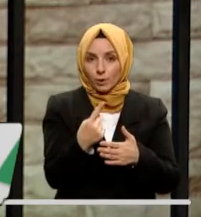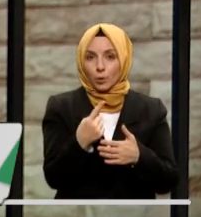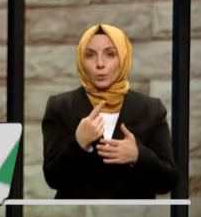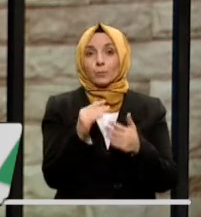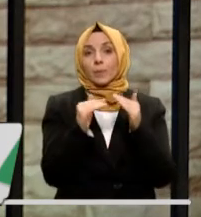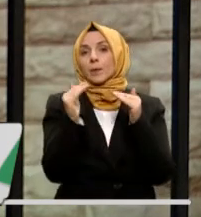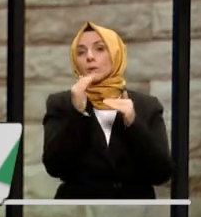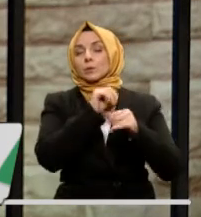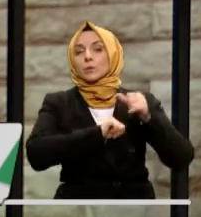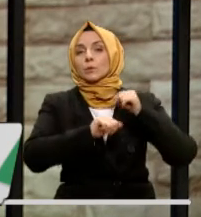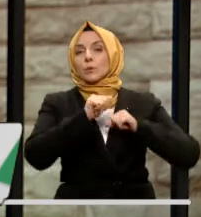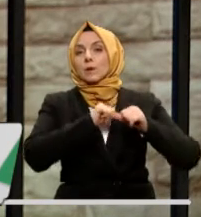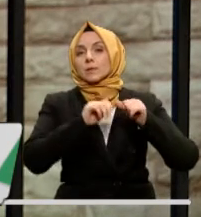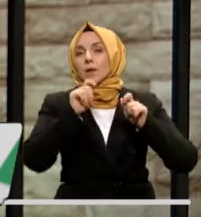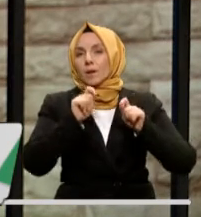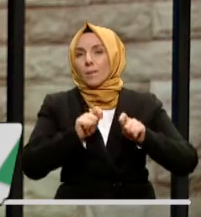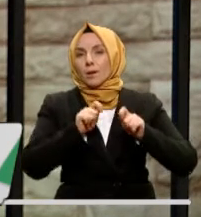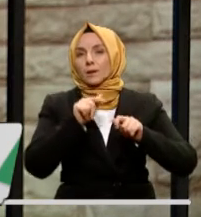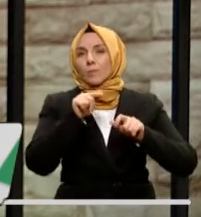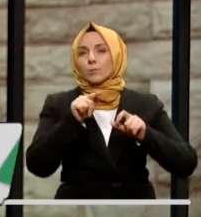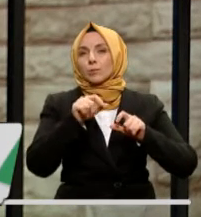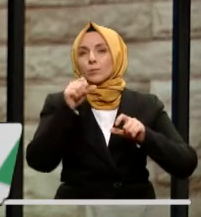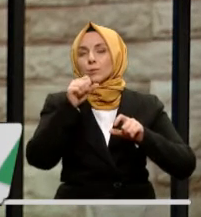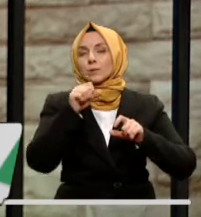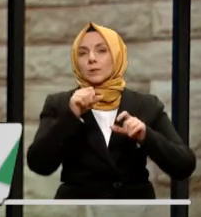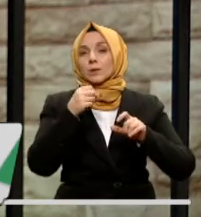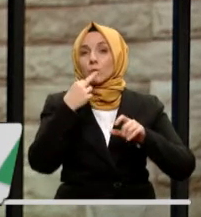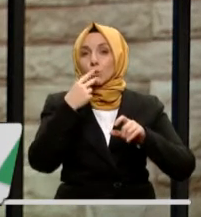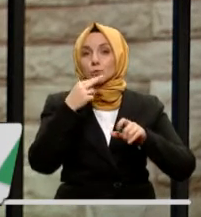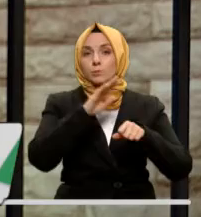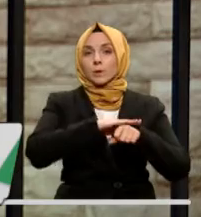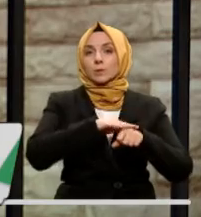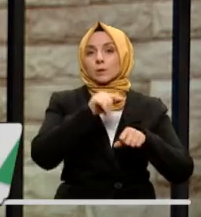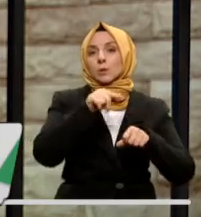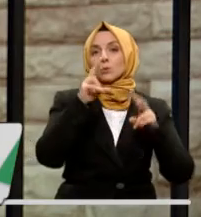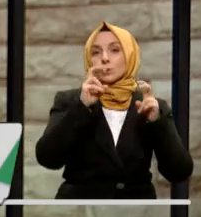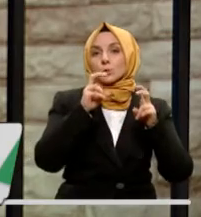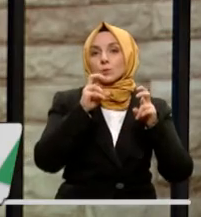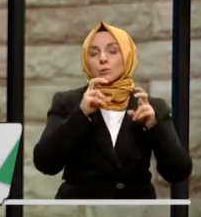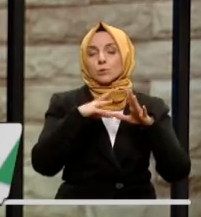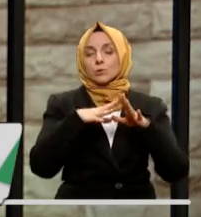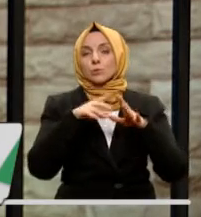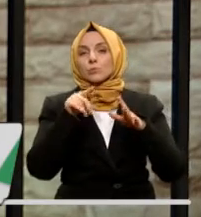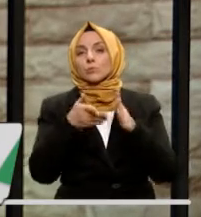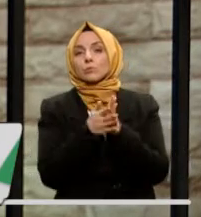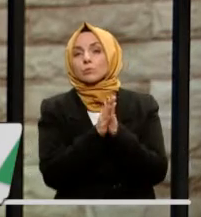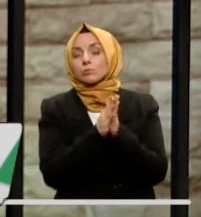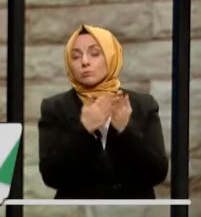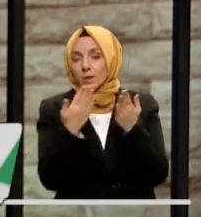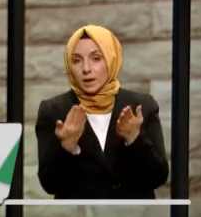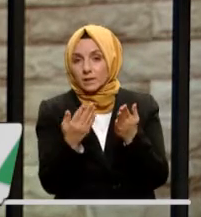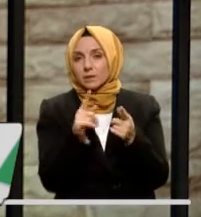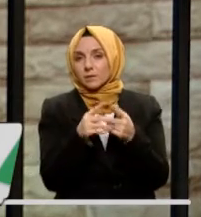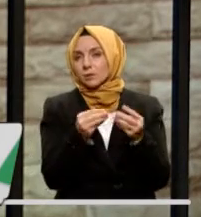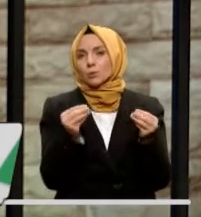yaparken seminer konum ilim ilm-i der giydi Dolayısıyla bütün sayılarını inceleme imkanı vurmuştum çok dolu dolu